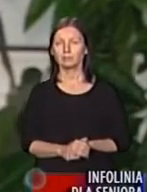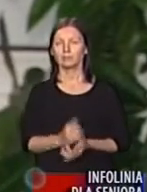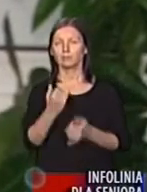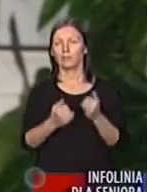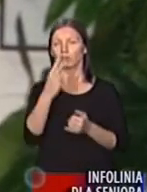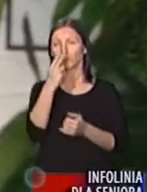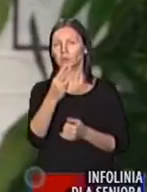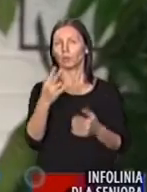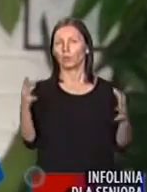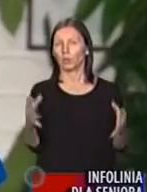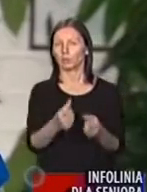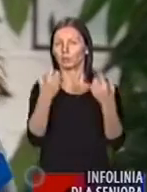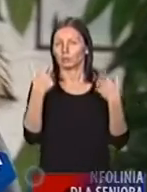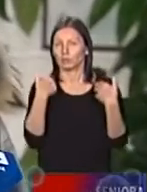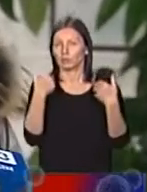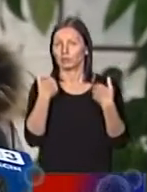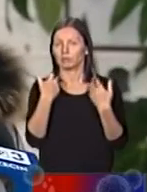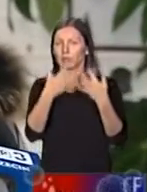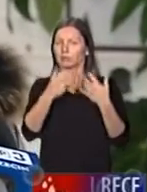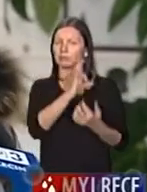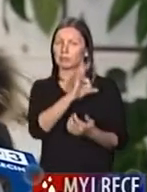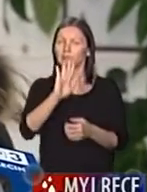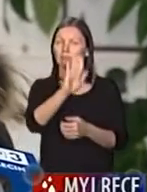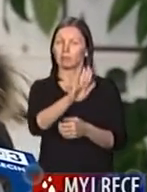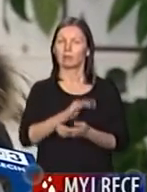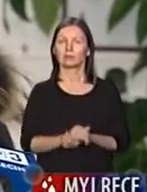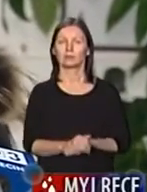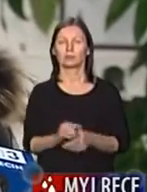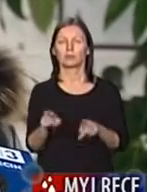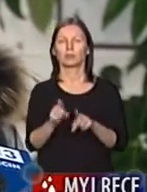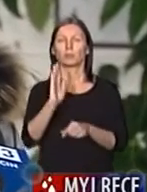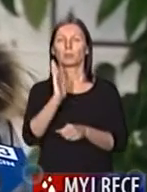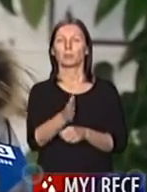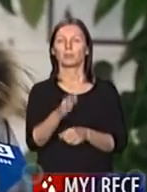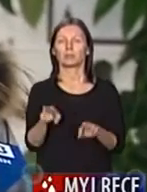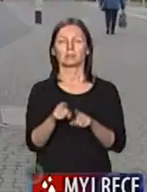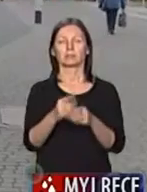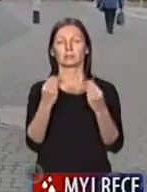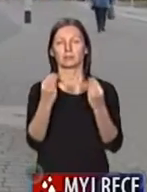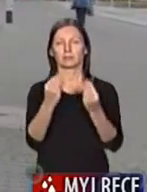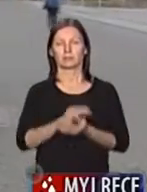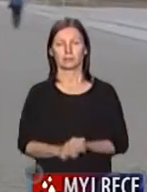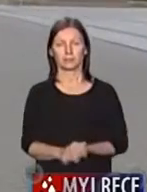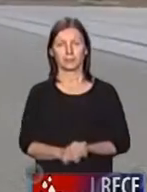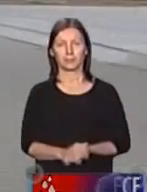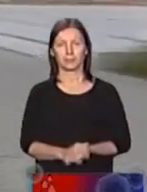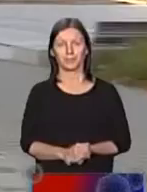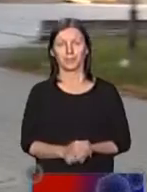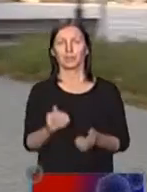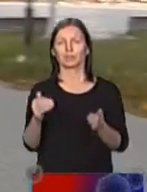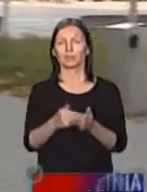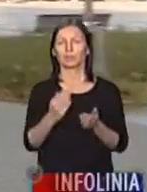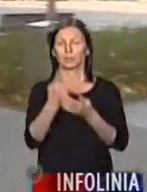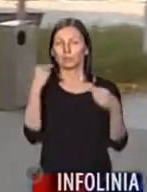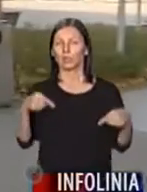że uratuje chociaż jedno życie, powiedzmy ta budka, no to ona będzie, powiedzmy, bezcenna wtedy, nie? Teraz trzeba już tylko